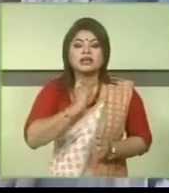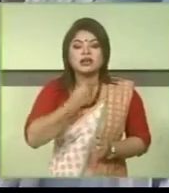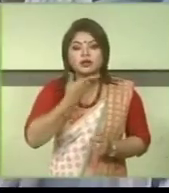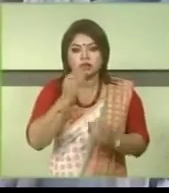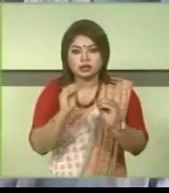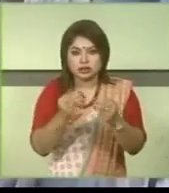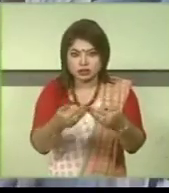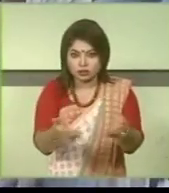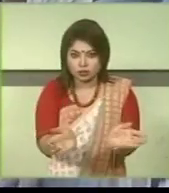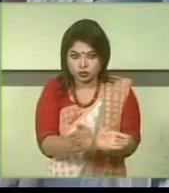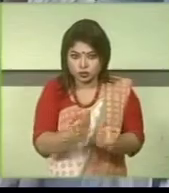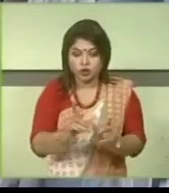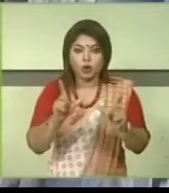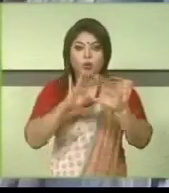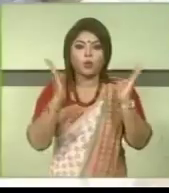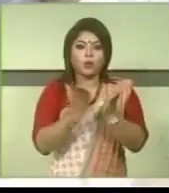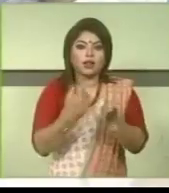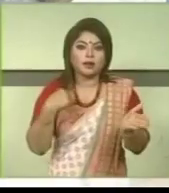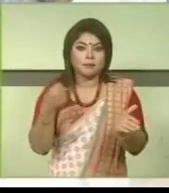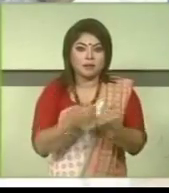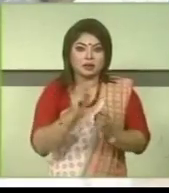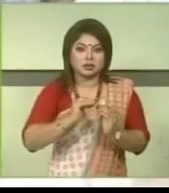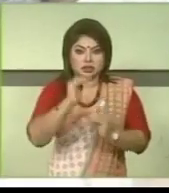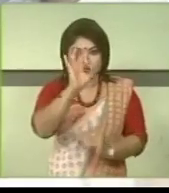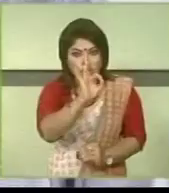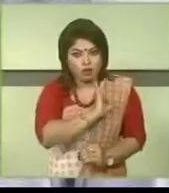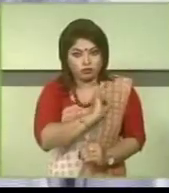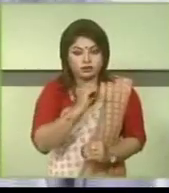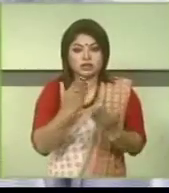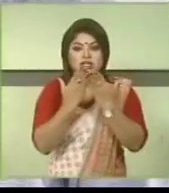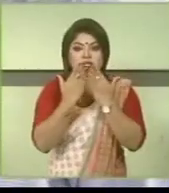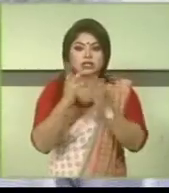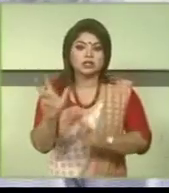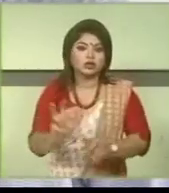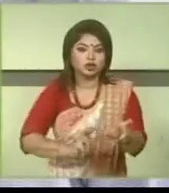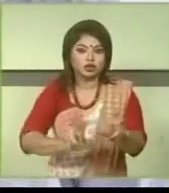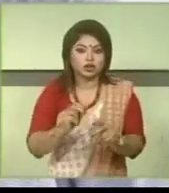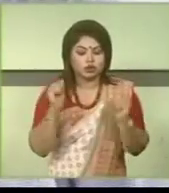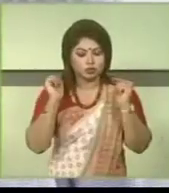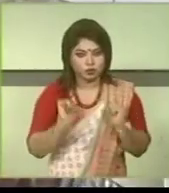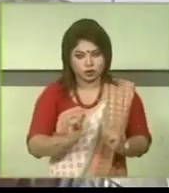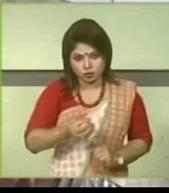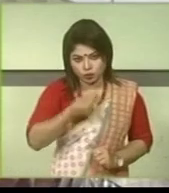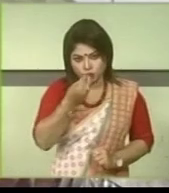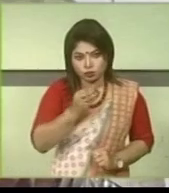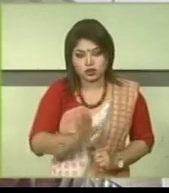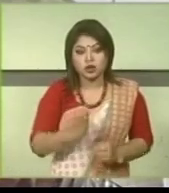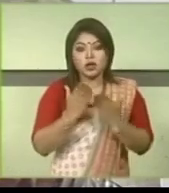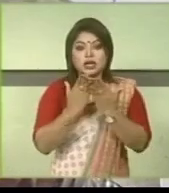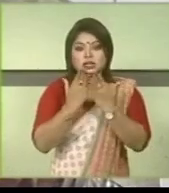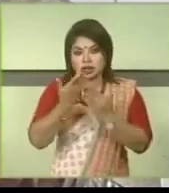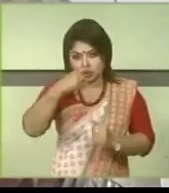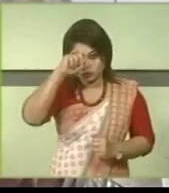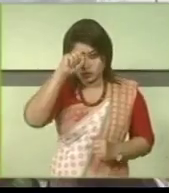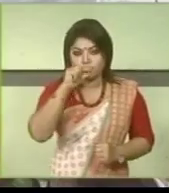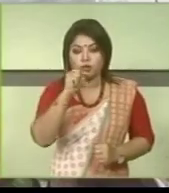রহমান, বিশ্বব্যাংকের সিনিয়র অপারেশনস অফিসার ডক্টর মুখলেসুর রহমান ও শিক্ষা সচিব মোহাম্মদ সোহরাব হুসাইন বক্তৃতা করেন।